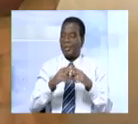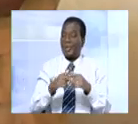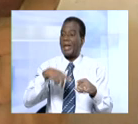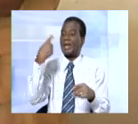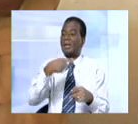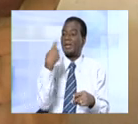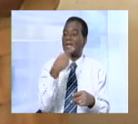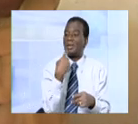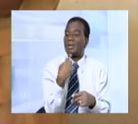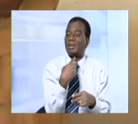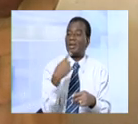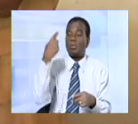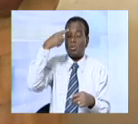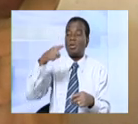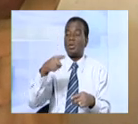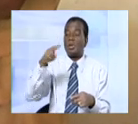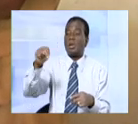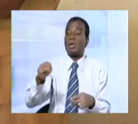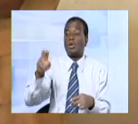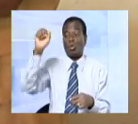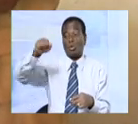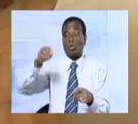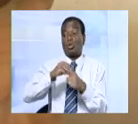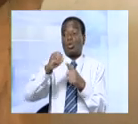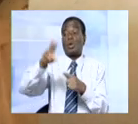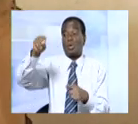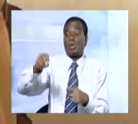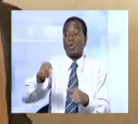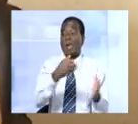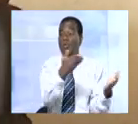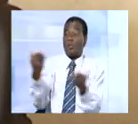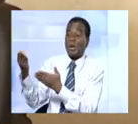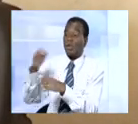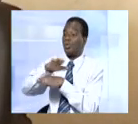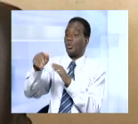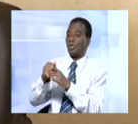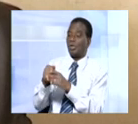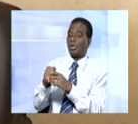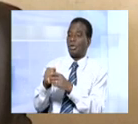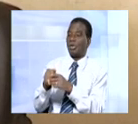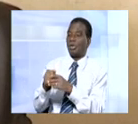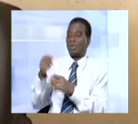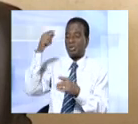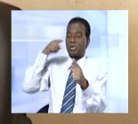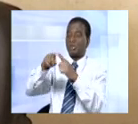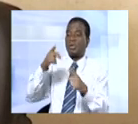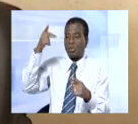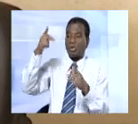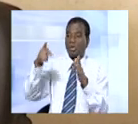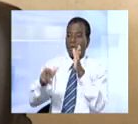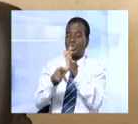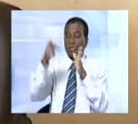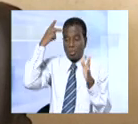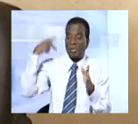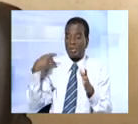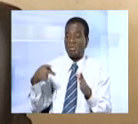qui, pour un oui, pour un non, envoie tout sa problème chez le sous-préfet, c'est ce chef de village, il est incompétent. C'est